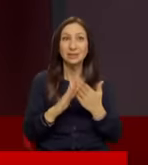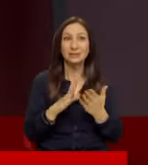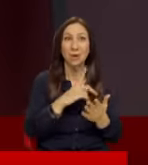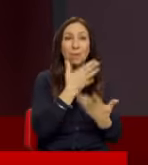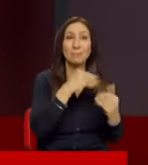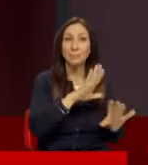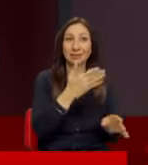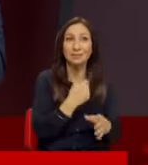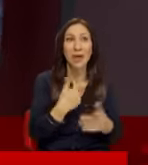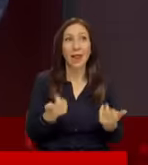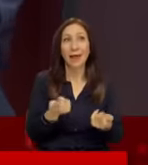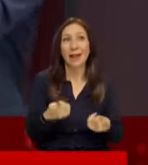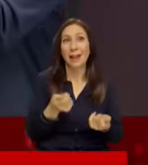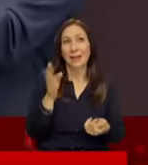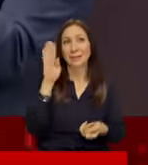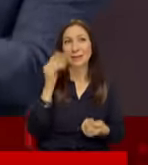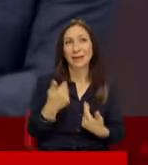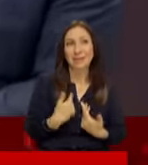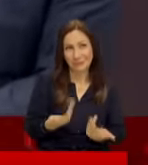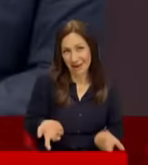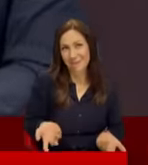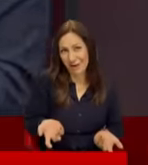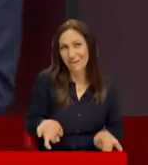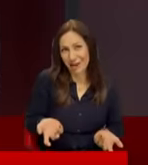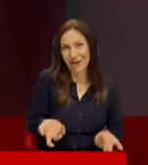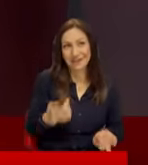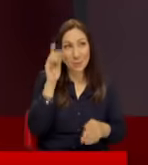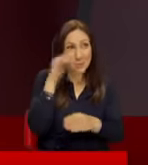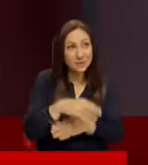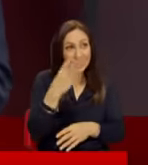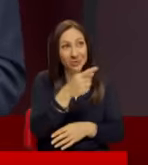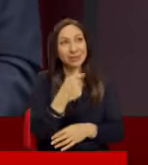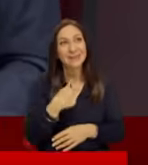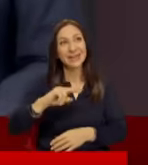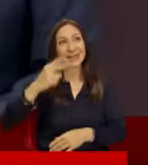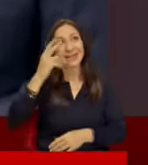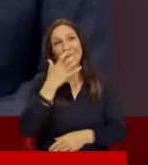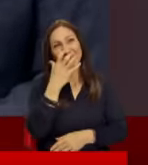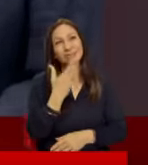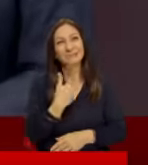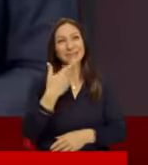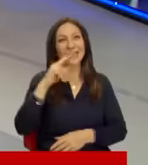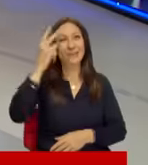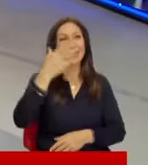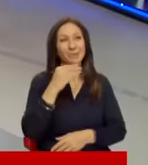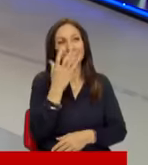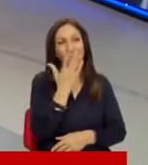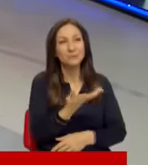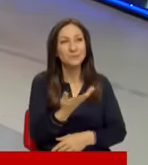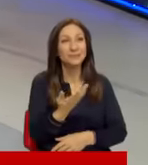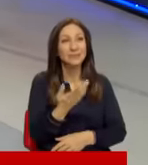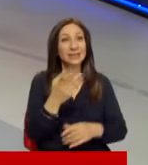Onlar emekli oldu. Var ha, öyle sen, arkadaşlarım. Sen. Tabii. Sen mi mağdur oldun? Ben sen, kademeli emekli. Sen de bir kademeli. Benimki böyle bir mağduriyet